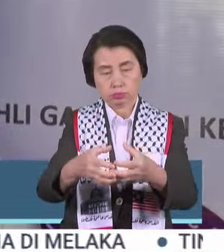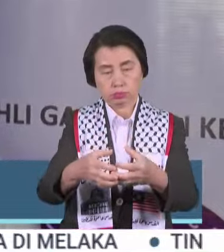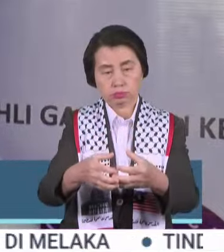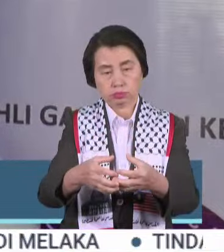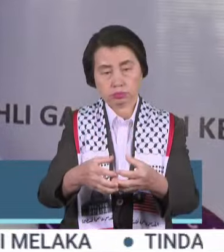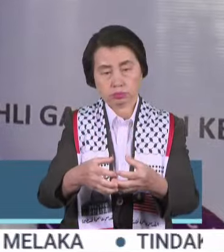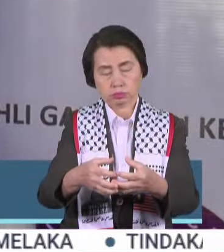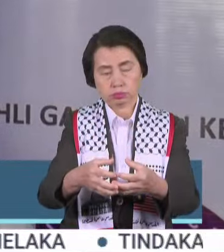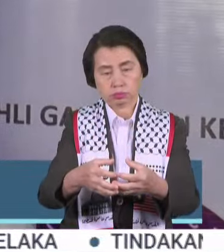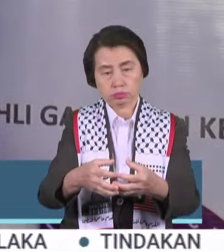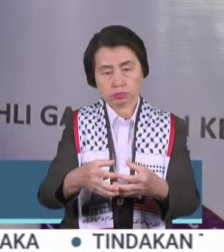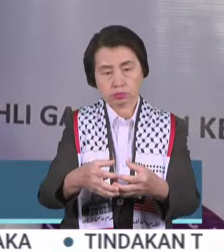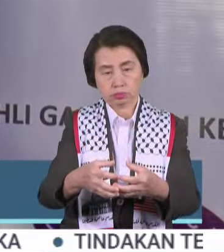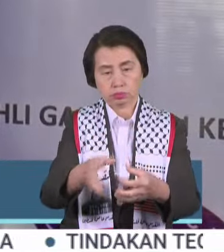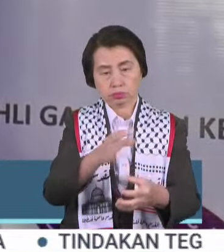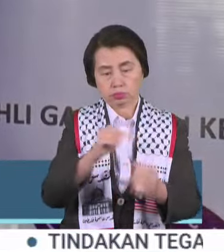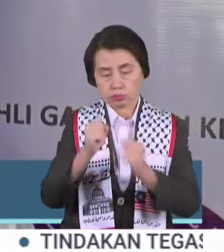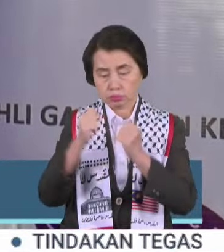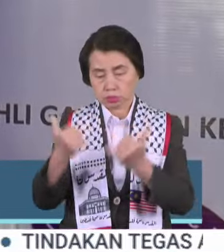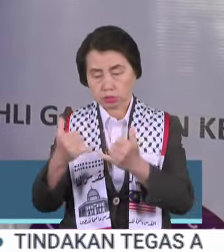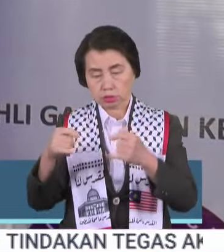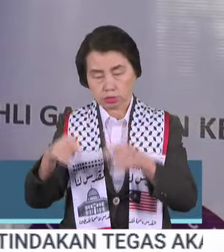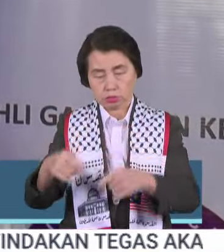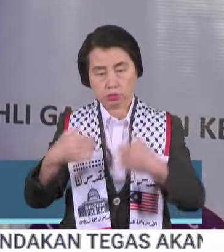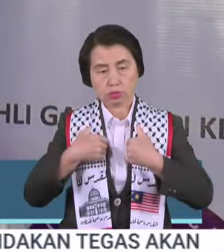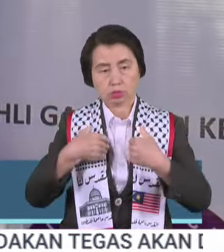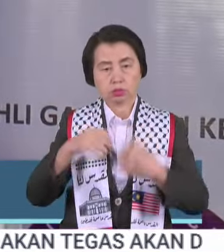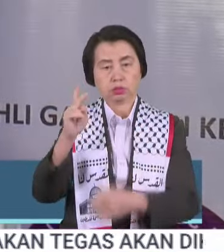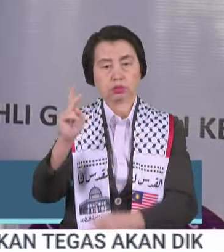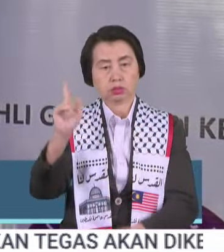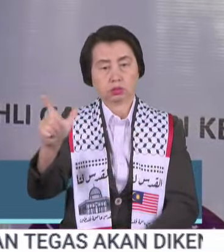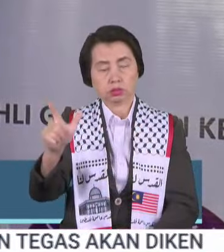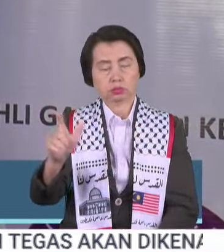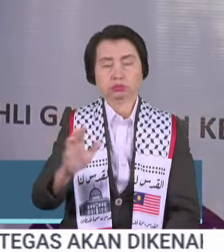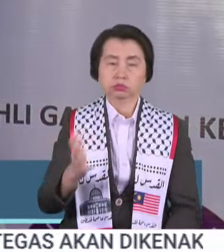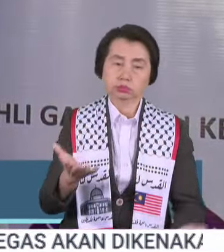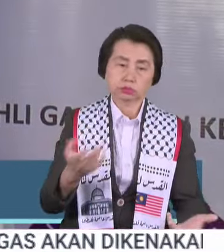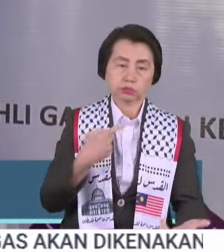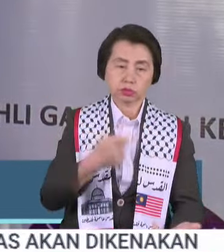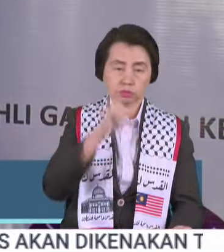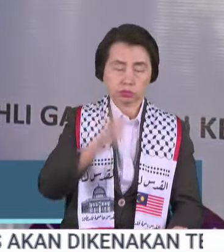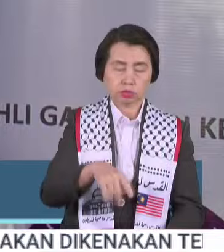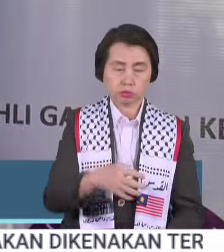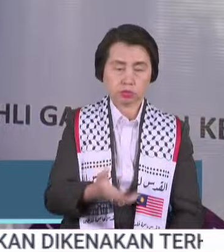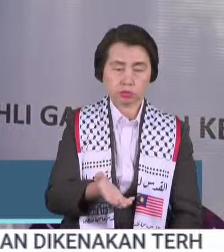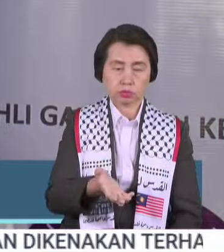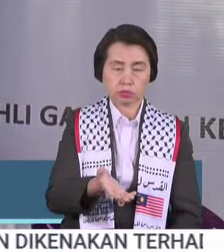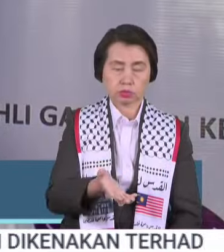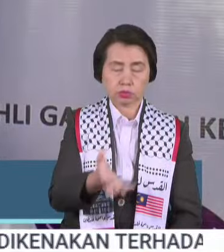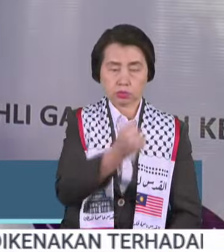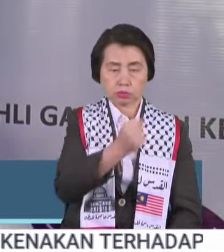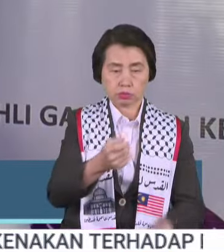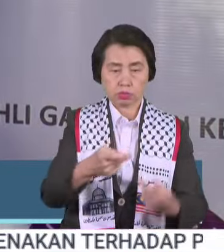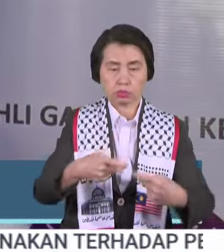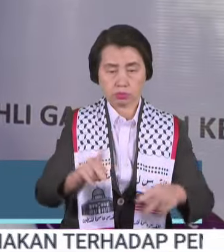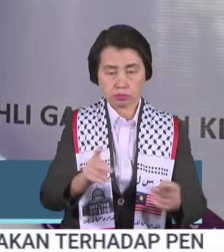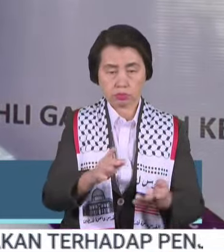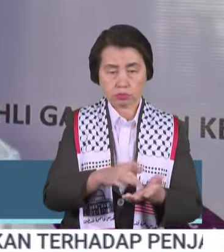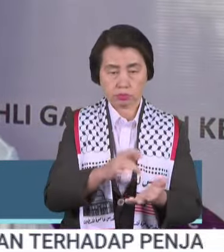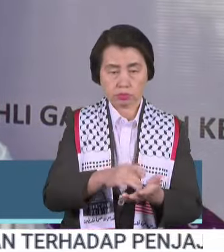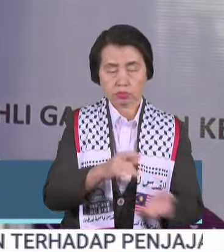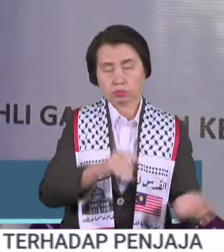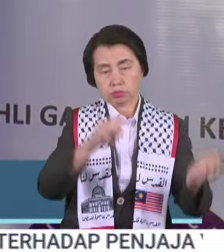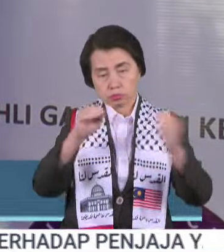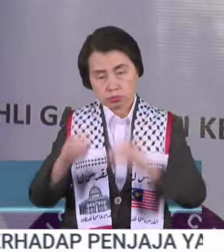a lot of companies are in KL, and then kita kena use take advantage of KL Car Free